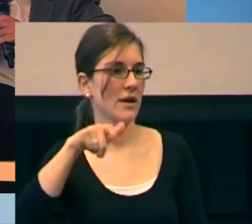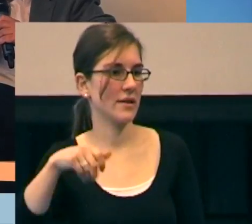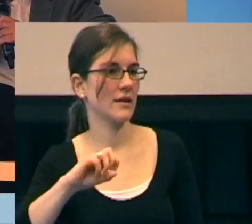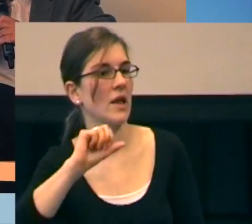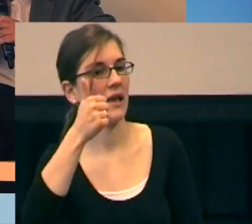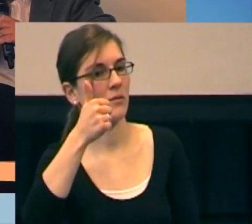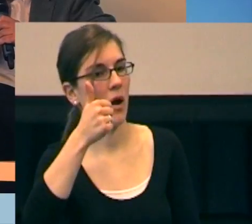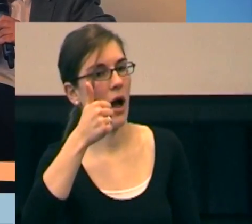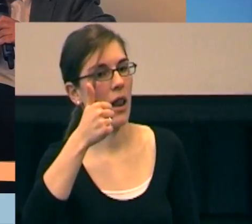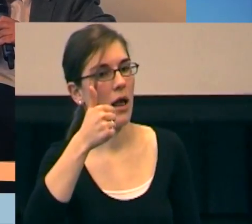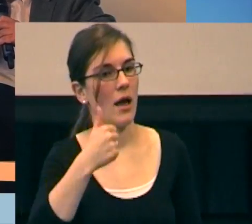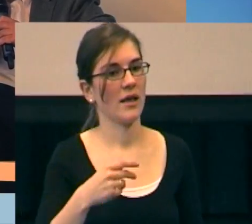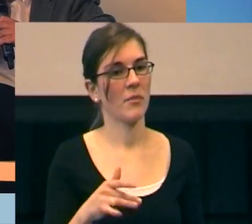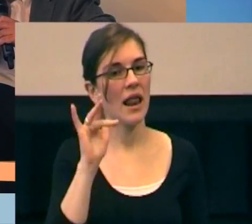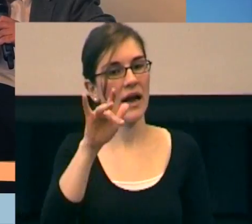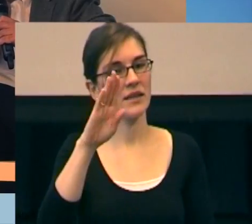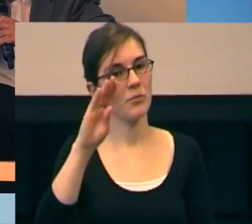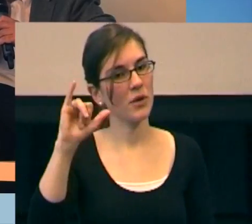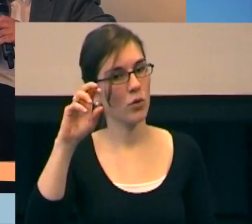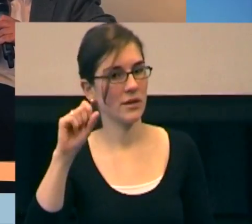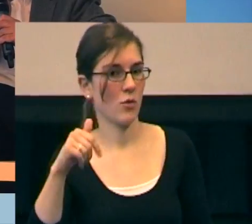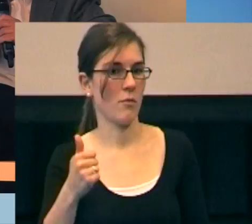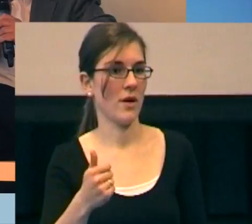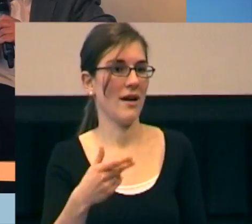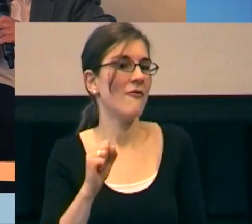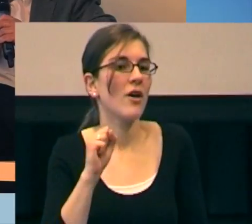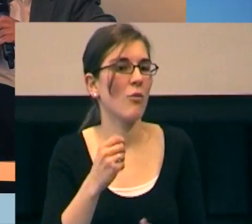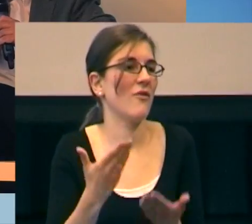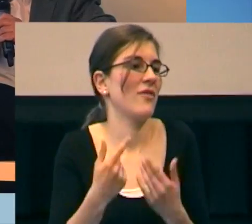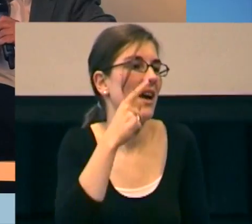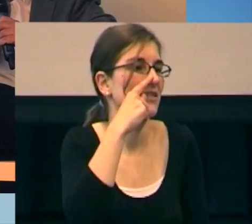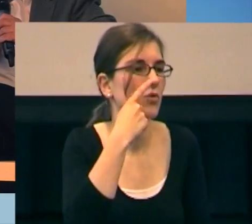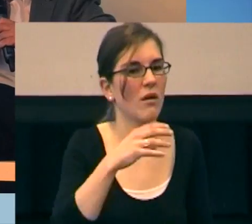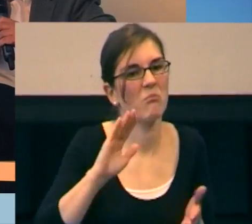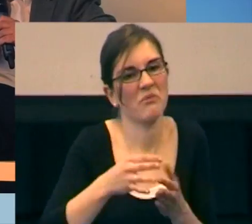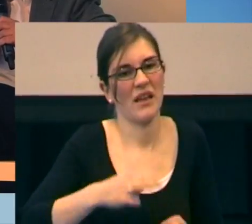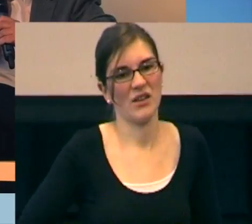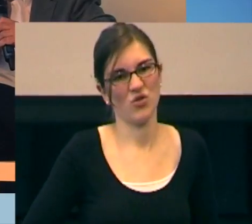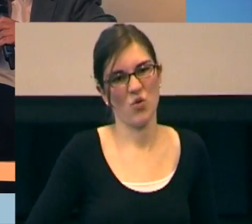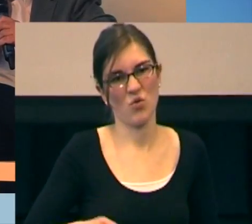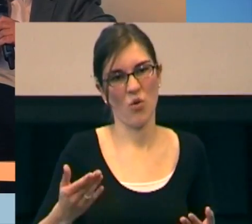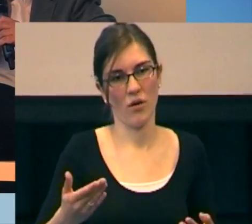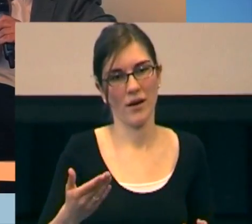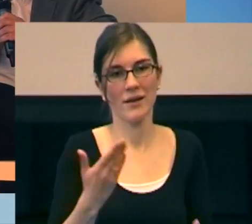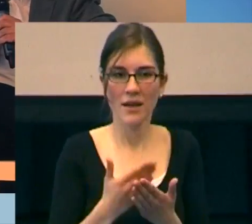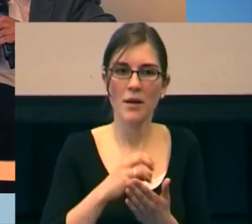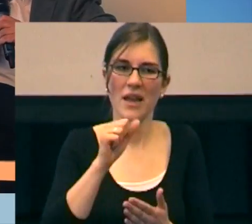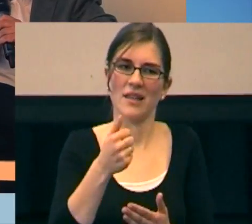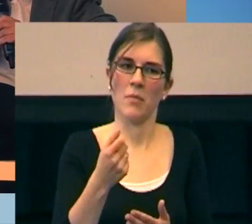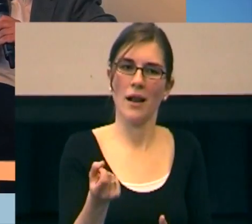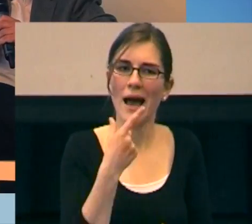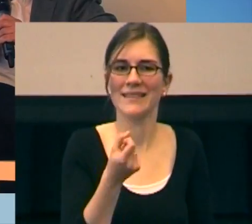deutlich runter geht weil nämlich nur eine Prostatakentzündung vorgelegen hat also aus dem einzelnen Wert sofort in eine Gewebsprobe zu machen